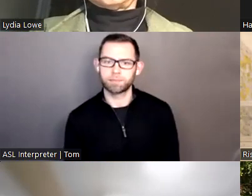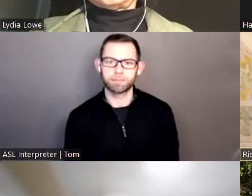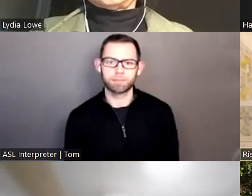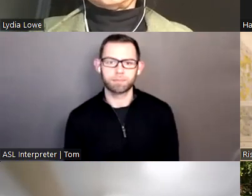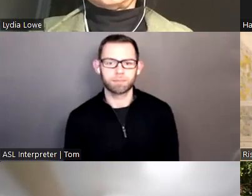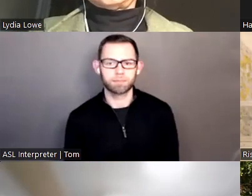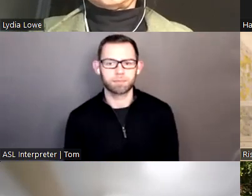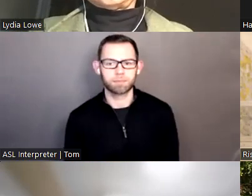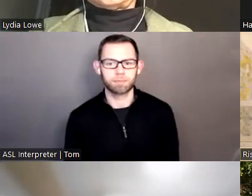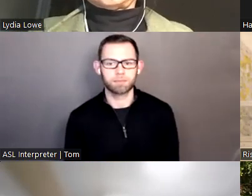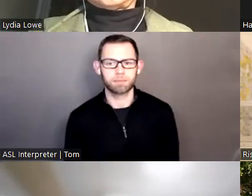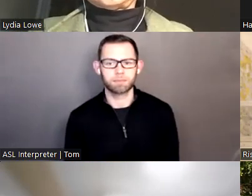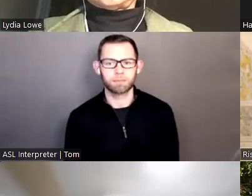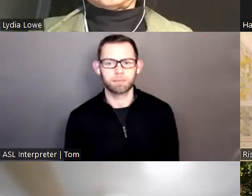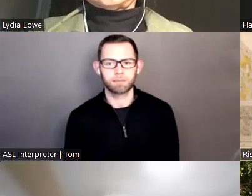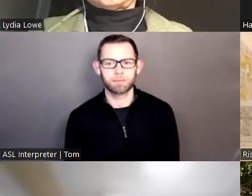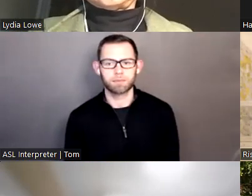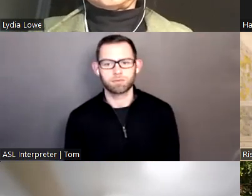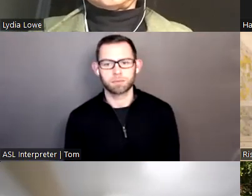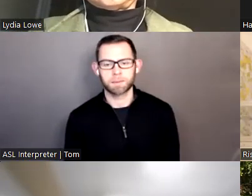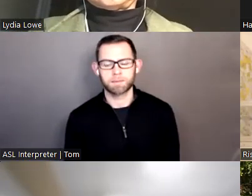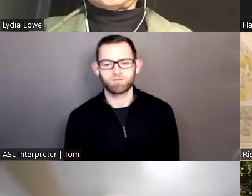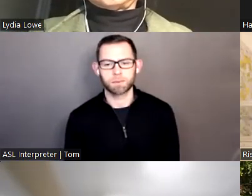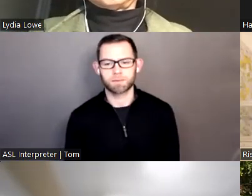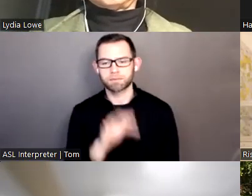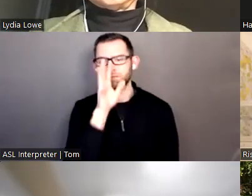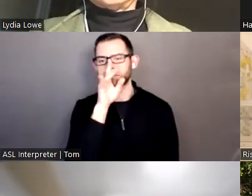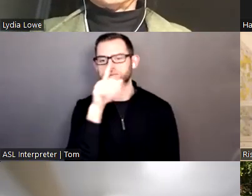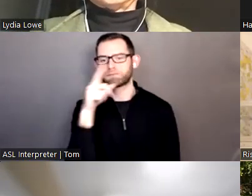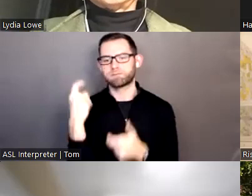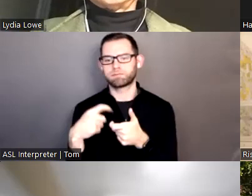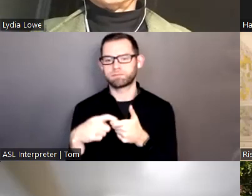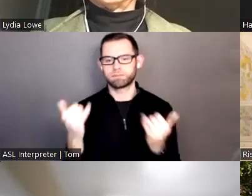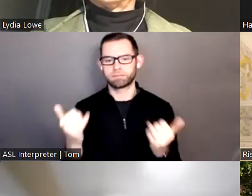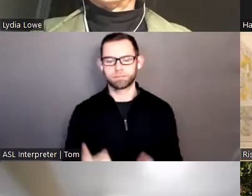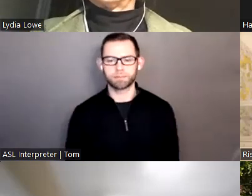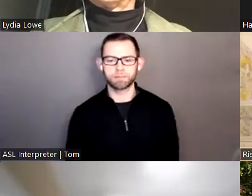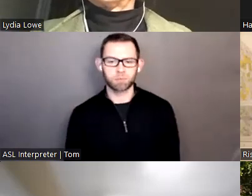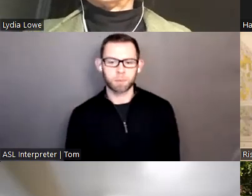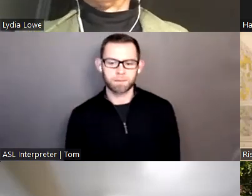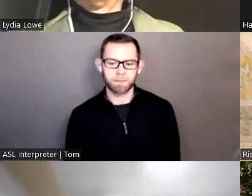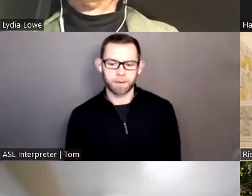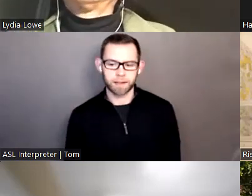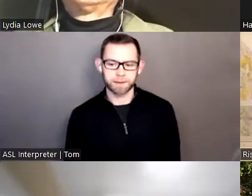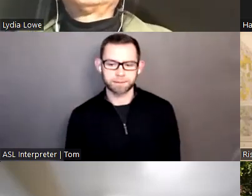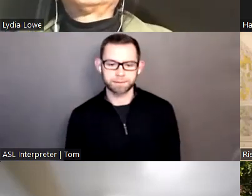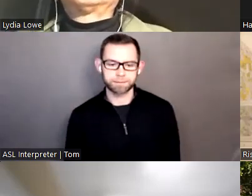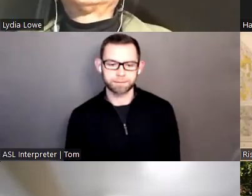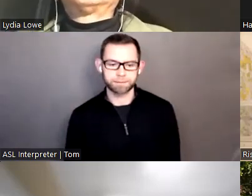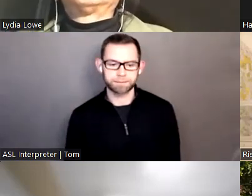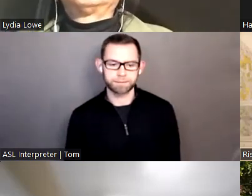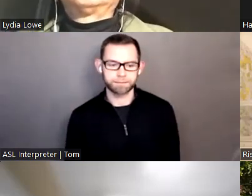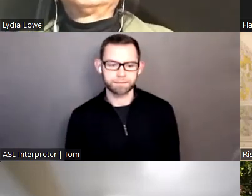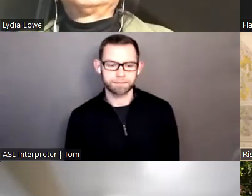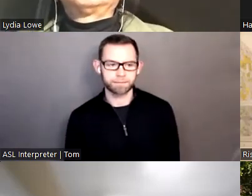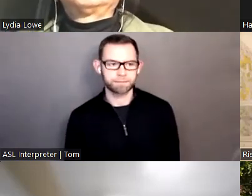Buenas noches a todos. Mi nombre es Vladimir Pérez. Como Bonsoir tout le monde, nom c'est Vladimir Pérez. yo estoy a favor de la